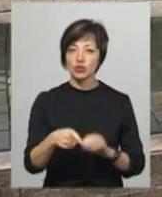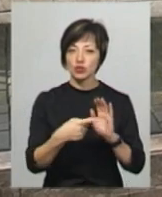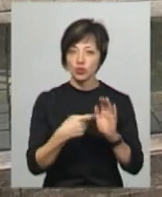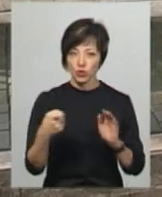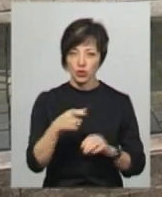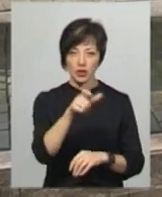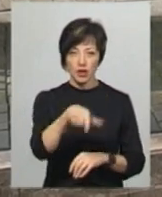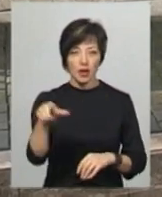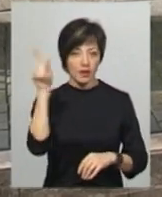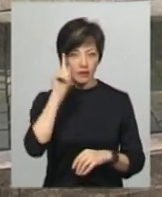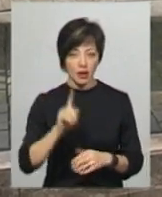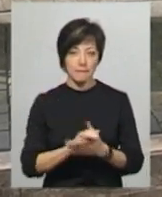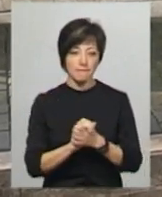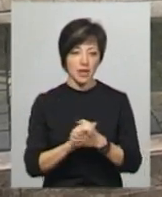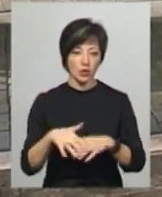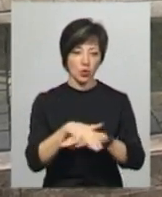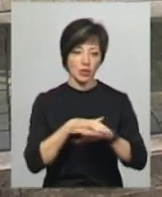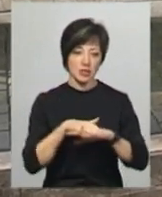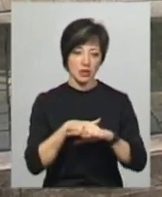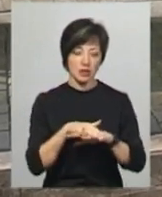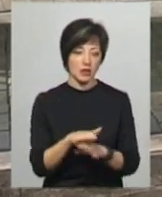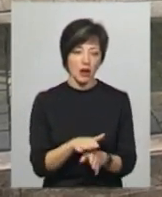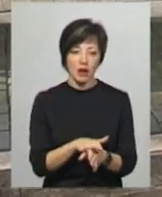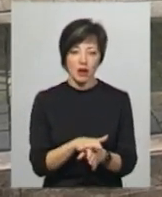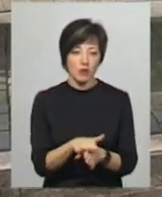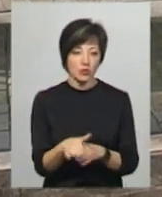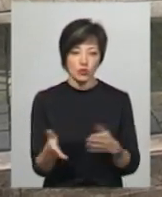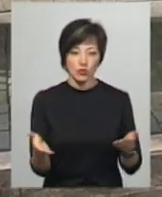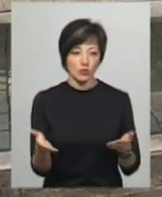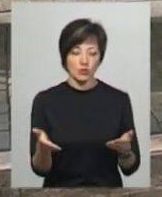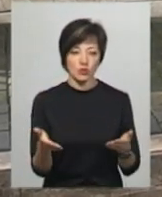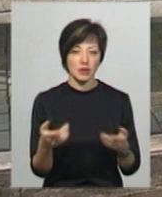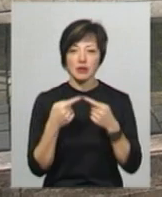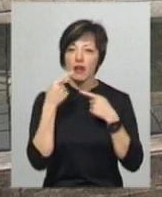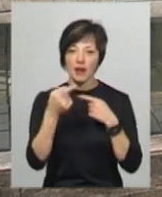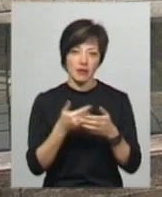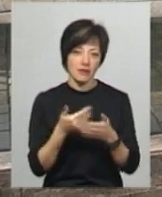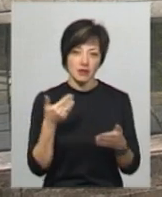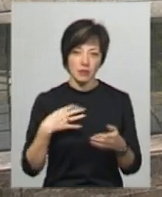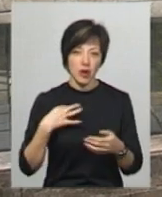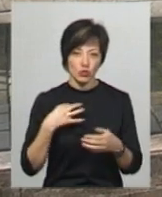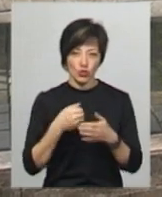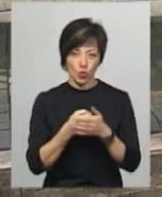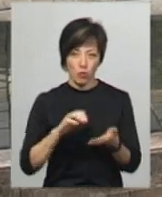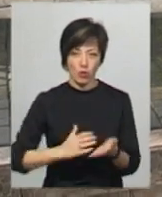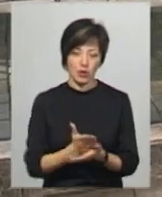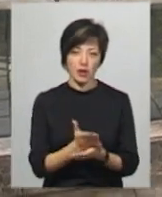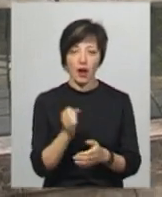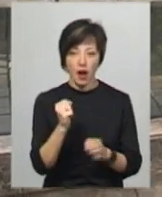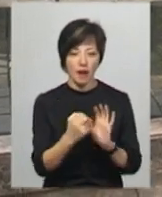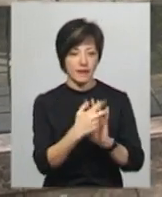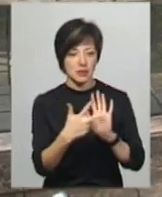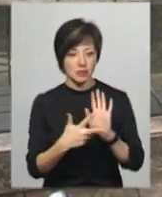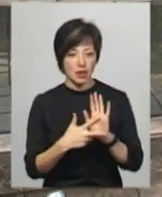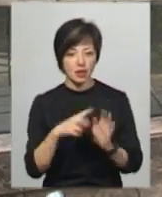1600 євреїв мирного населення, абсолютно далеких від політики. А